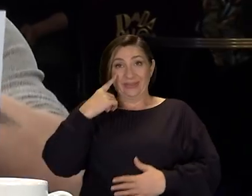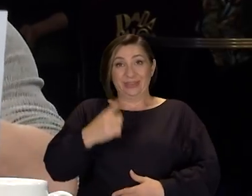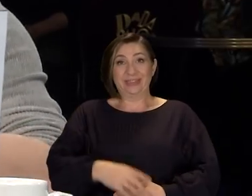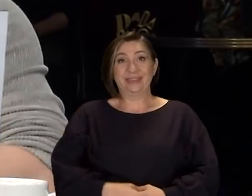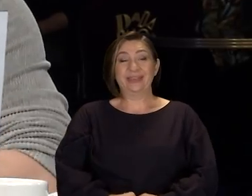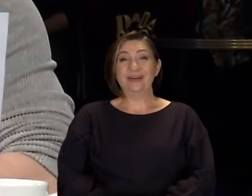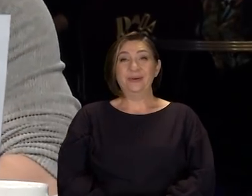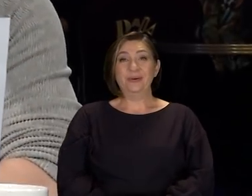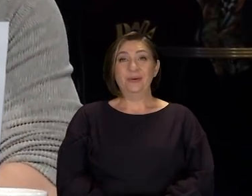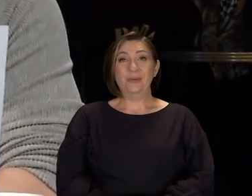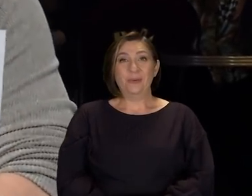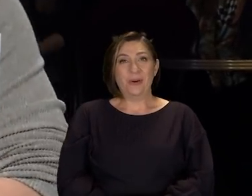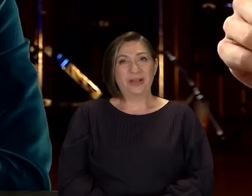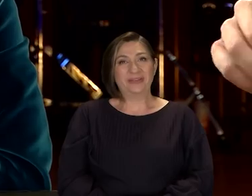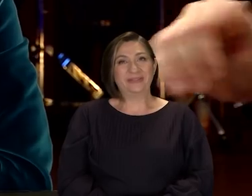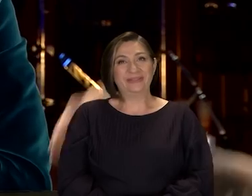Ya bayağı bu.